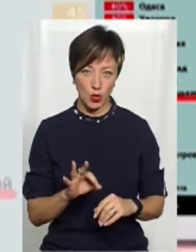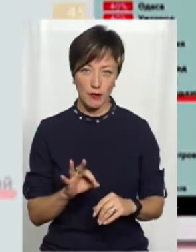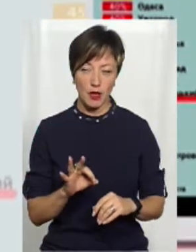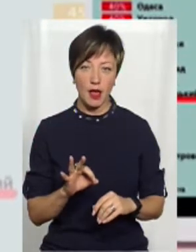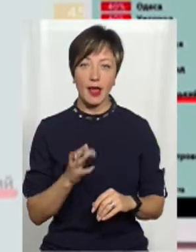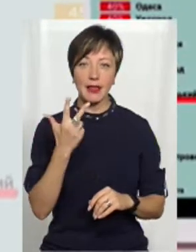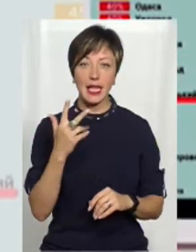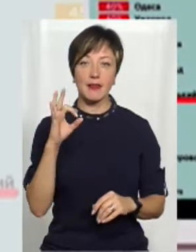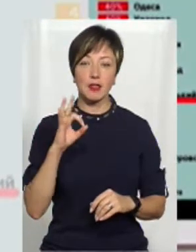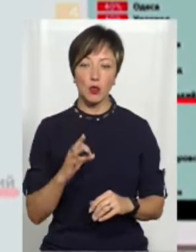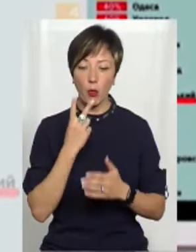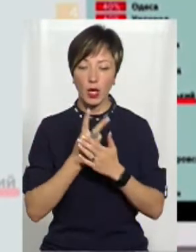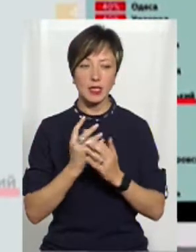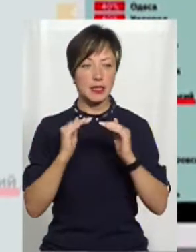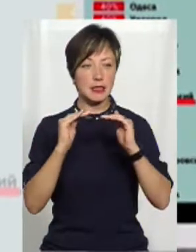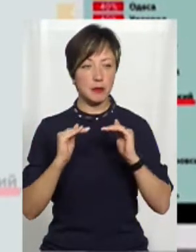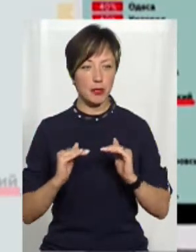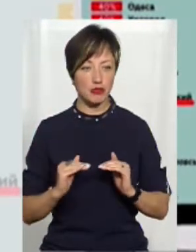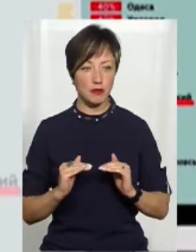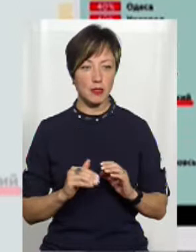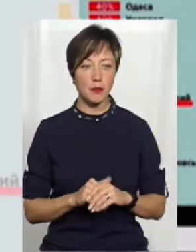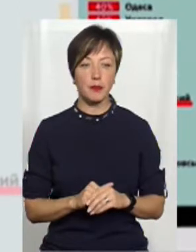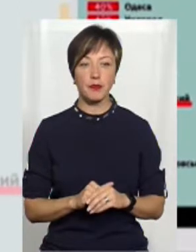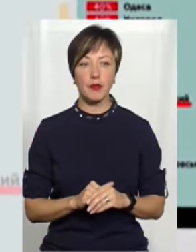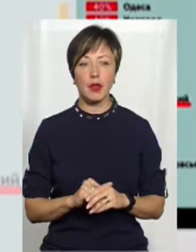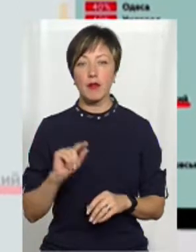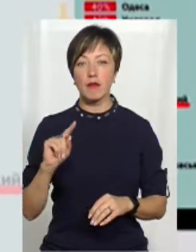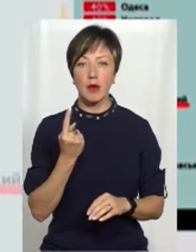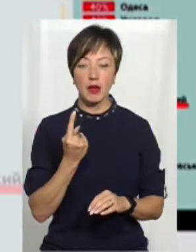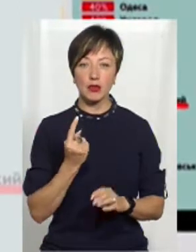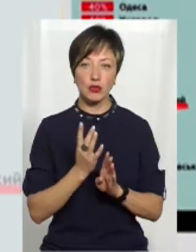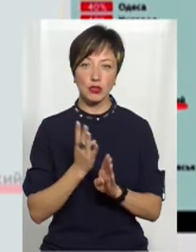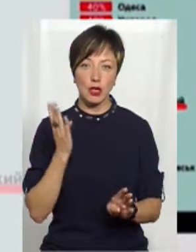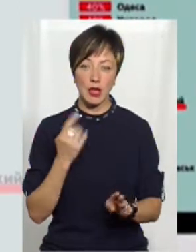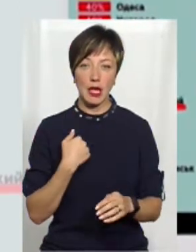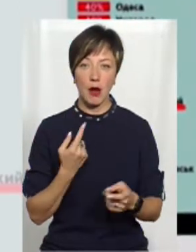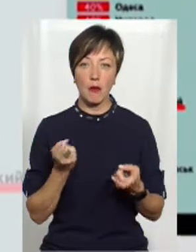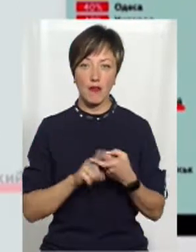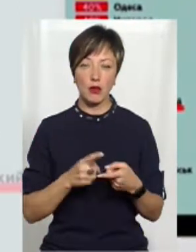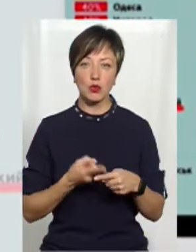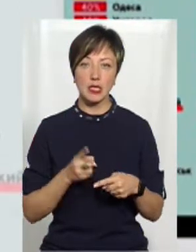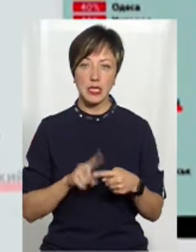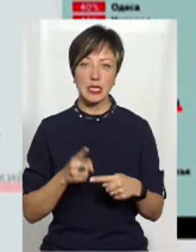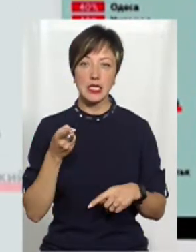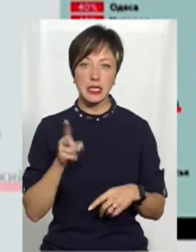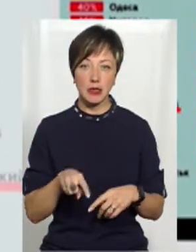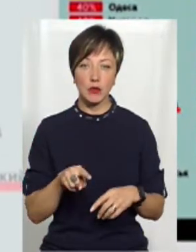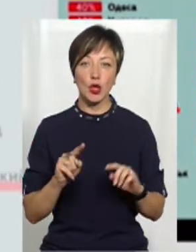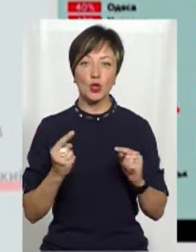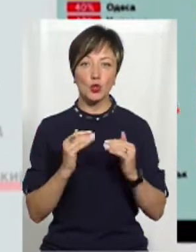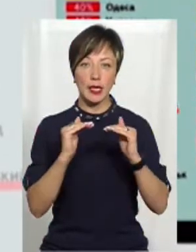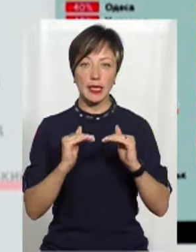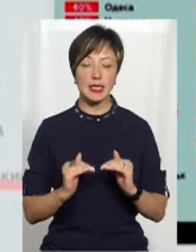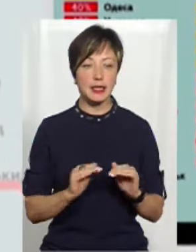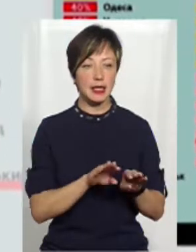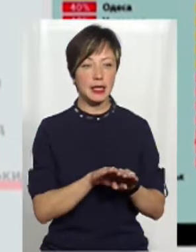66%. Тобто на 3% показник зменшився. Ну, насамперед, я це пов'язую з тим, що дуже низький